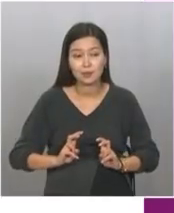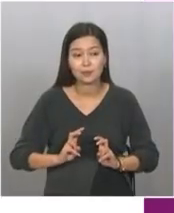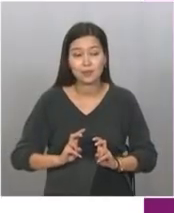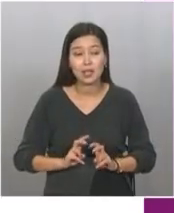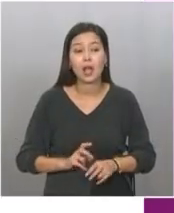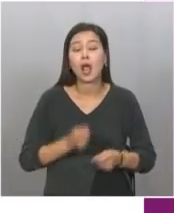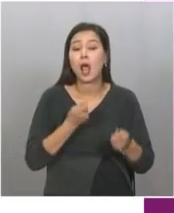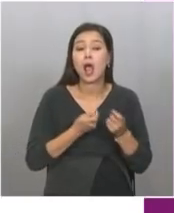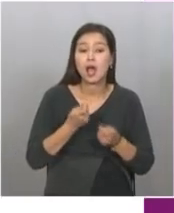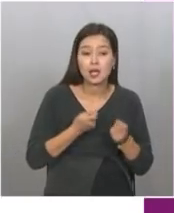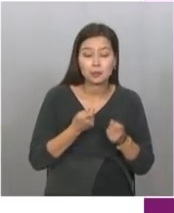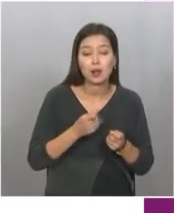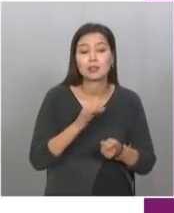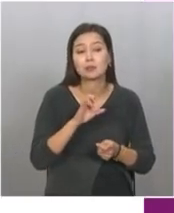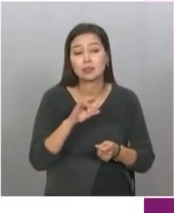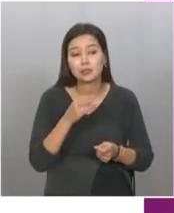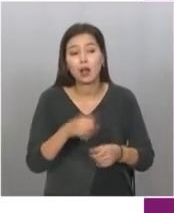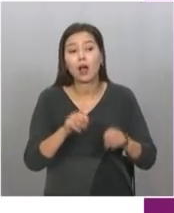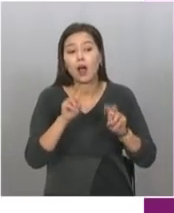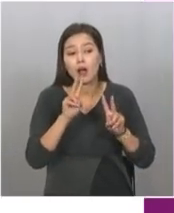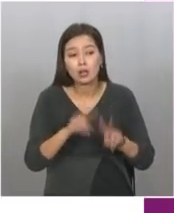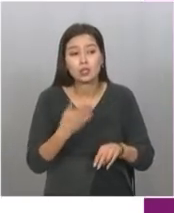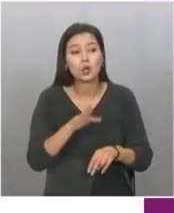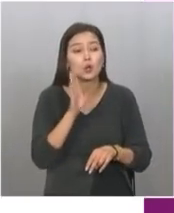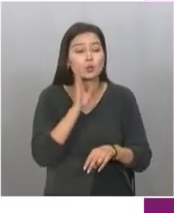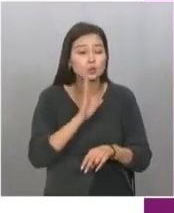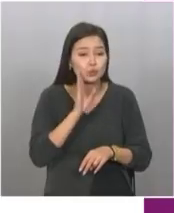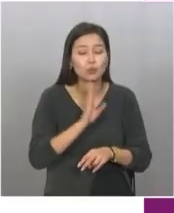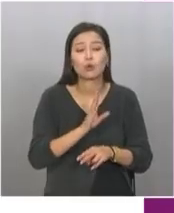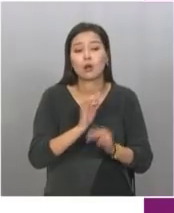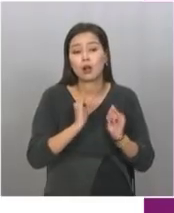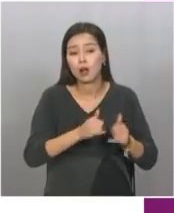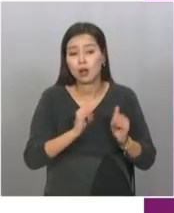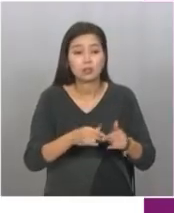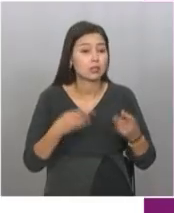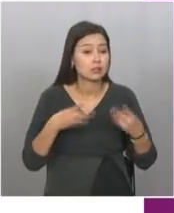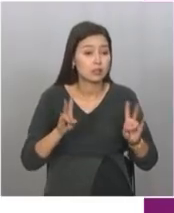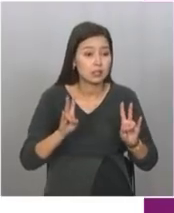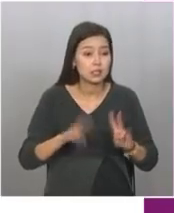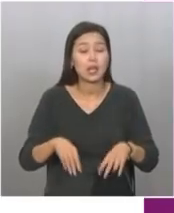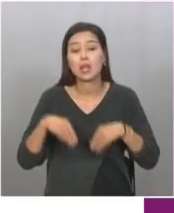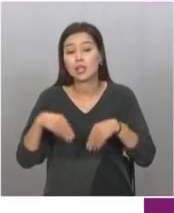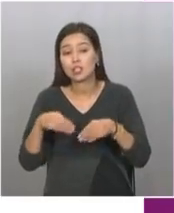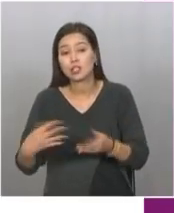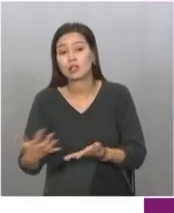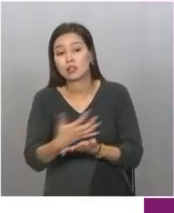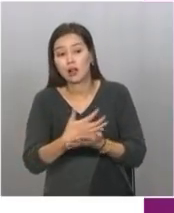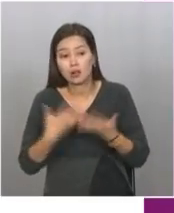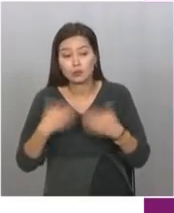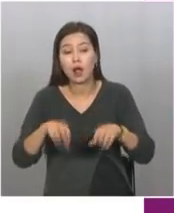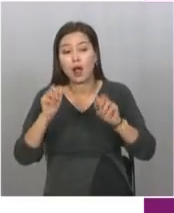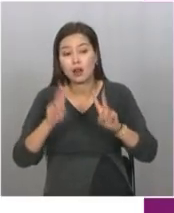Арпа мен бидай арнайы суаруды қажет етпейді. Егін жиналған соң